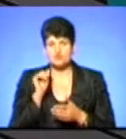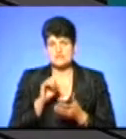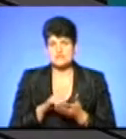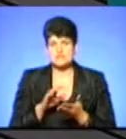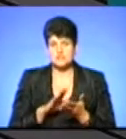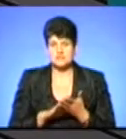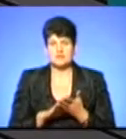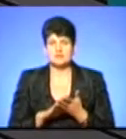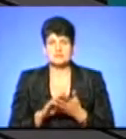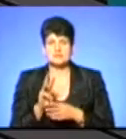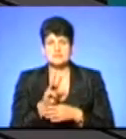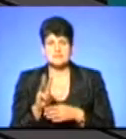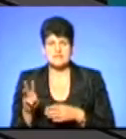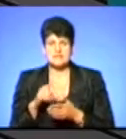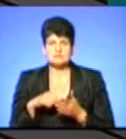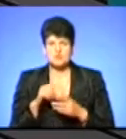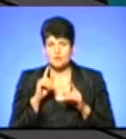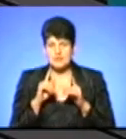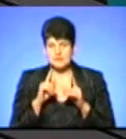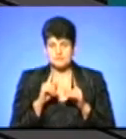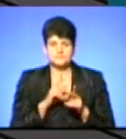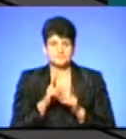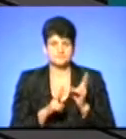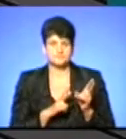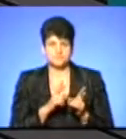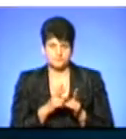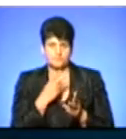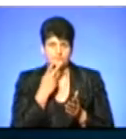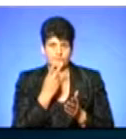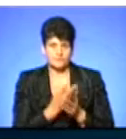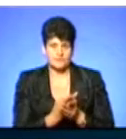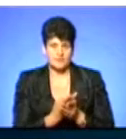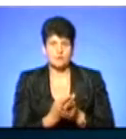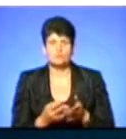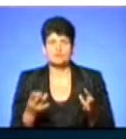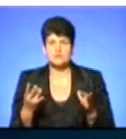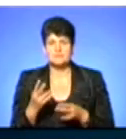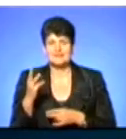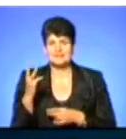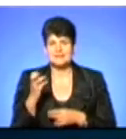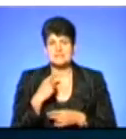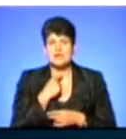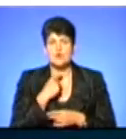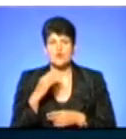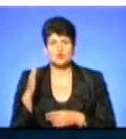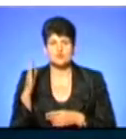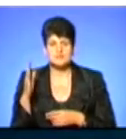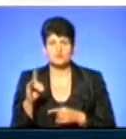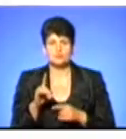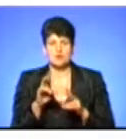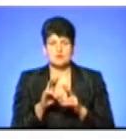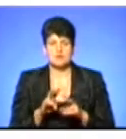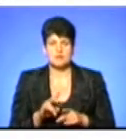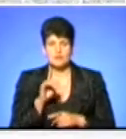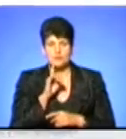на сайті міської ради відповідну петицію. Я хочу, щоб ми на неї подивилися. Потрібно 300 голосів, щоб її розглянули.